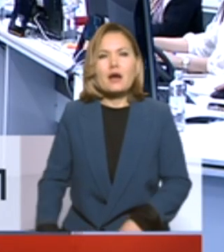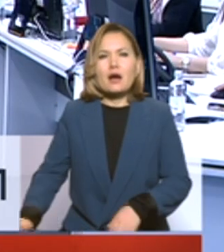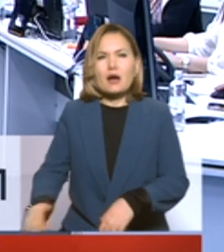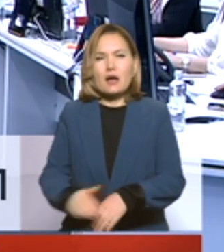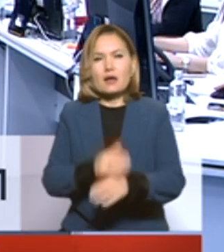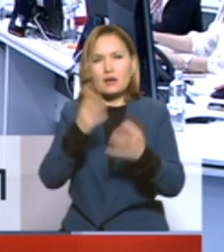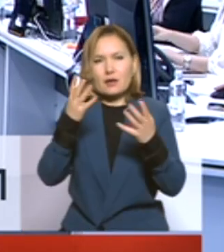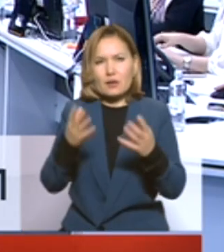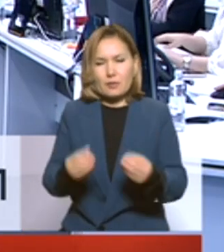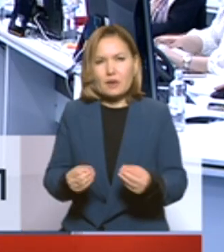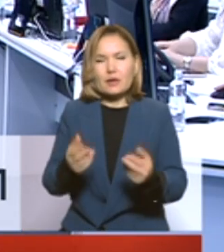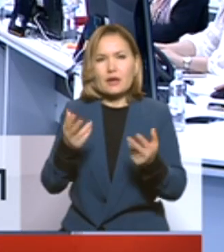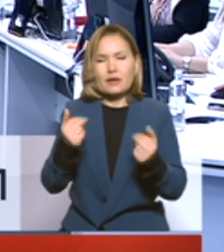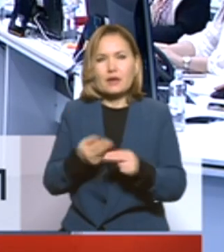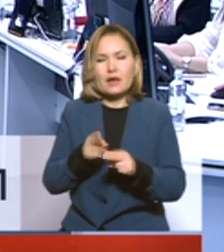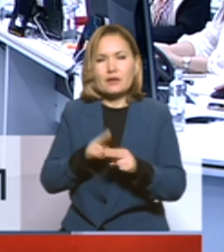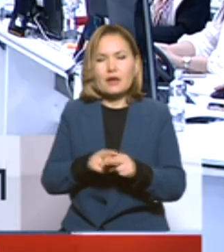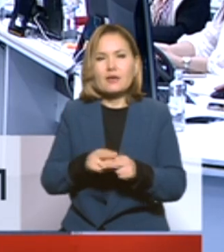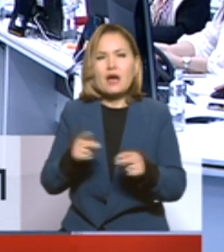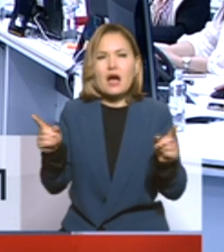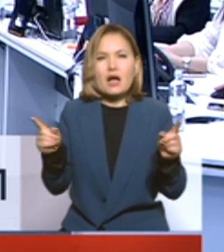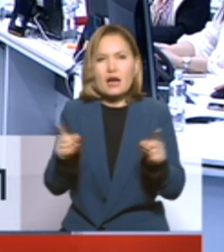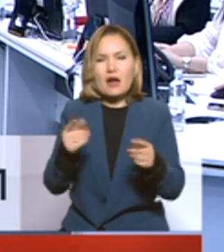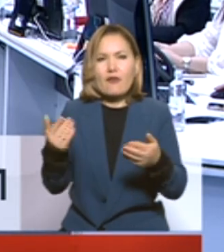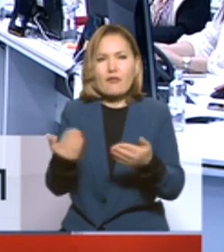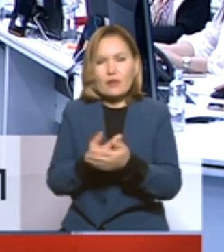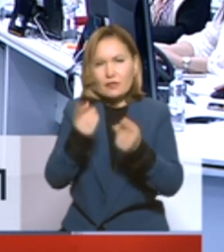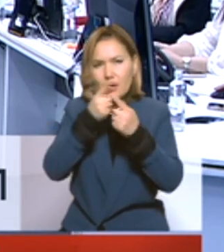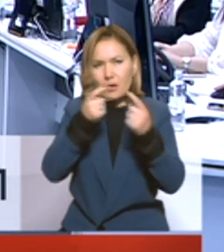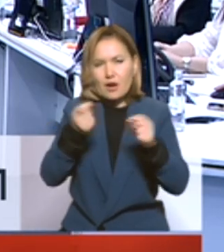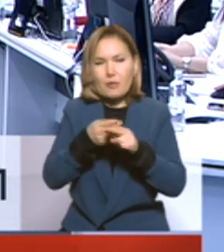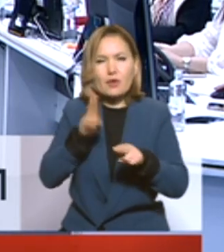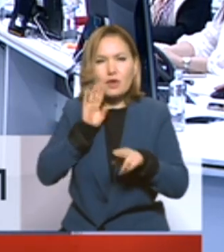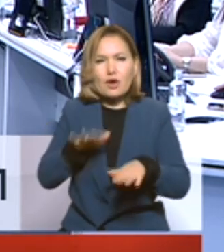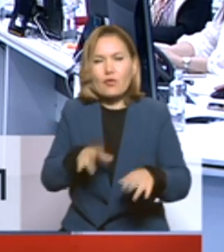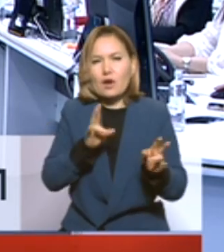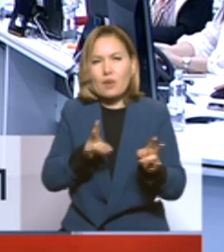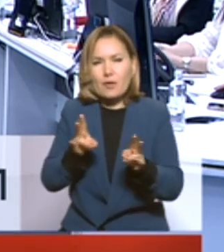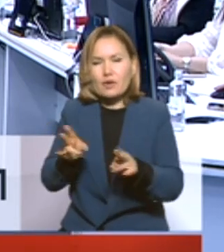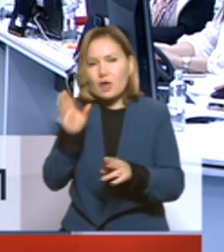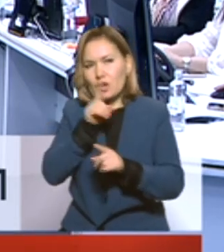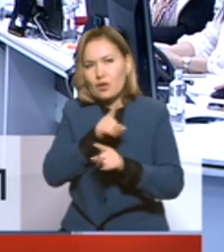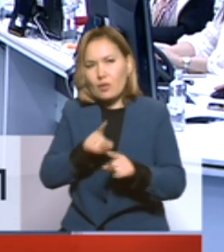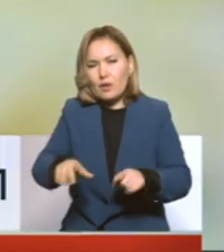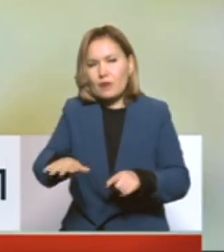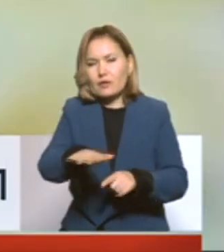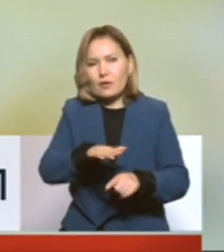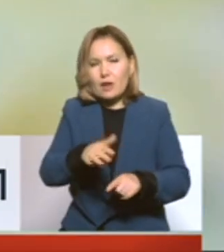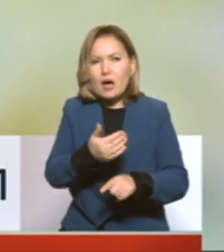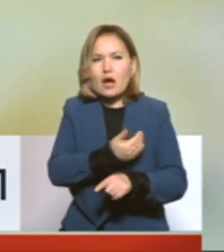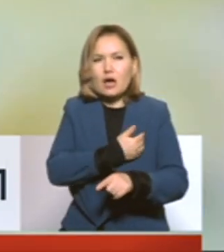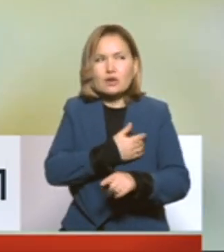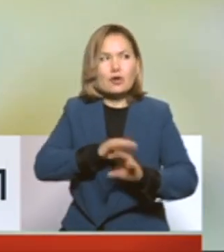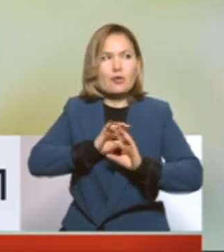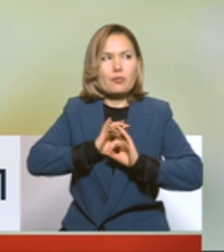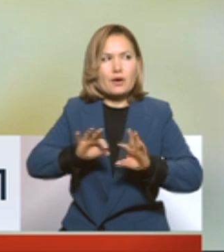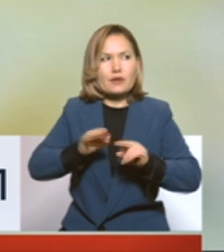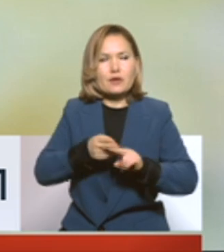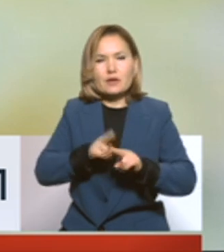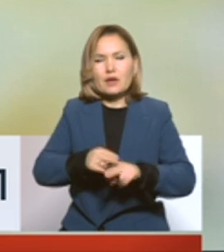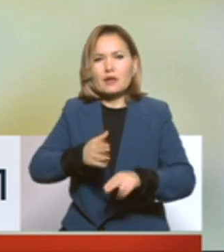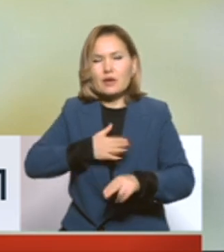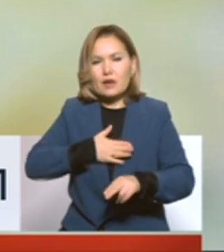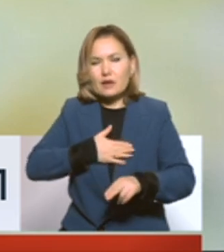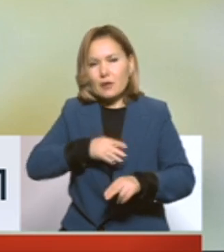Здравствуйте, коллеги. Краткая информация о сложившейся паводковой ситуации на текущий момент. Хочу с вами поделиться. В нашей